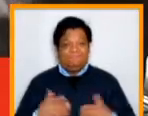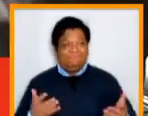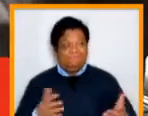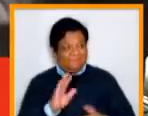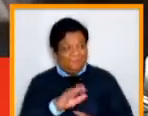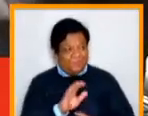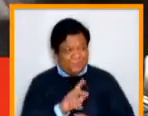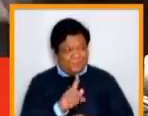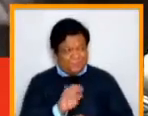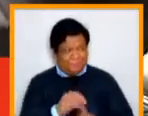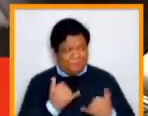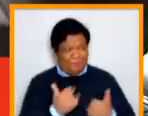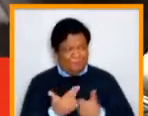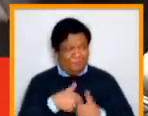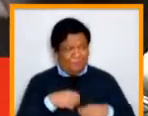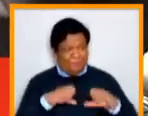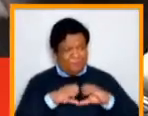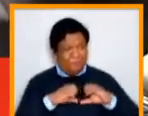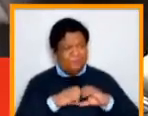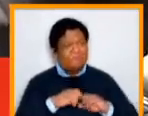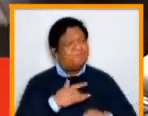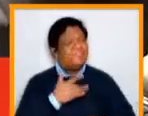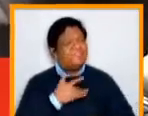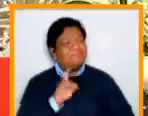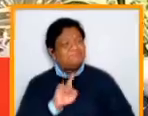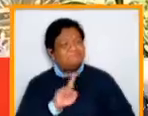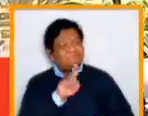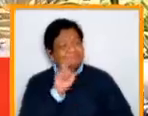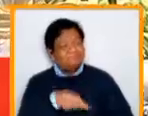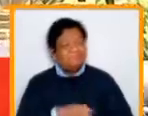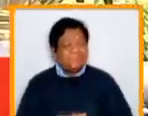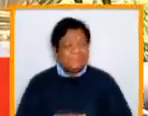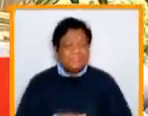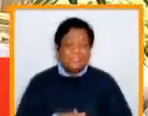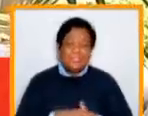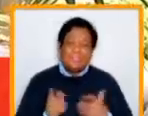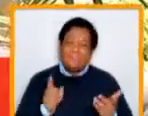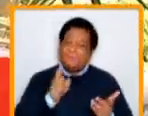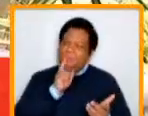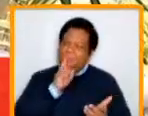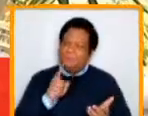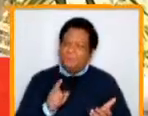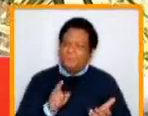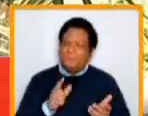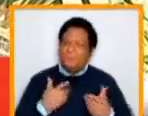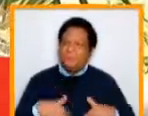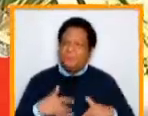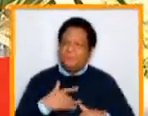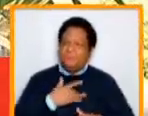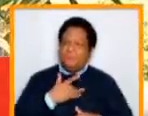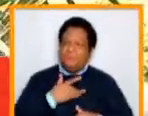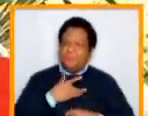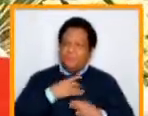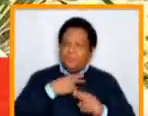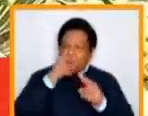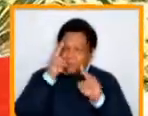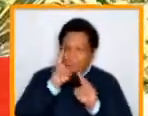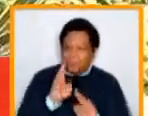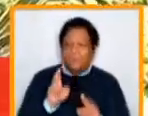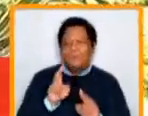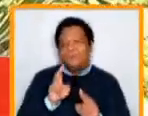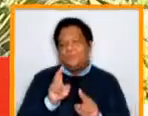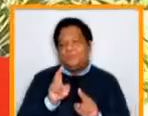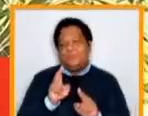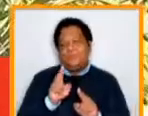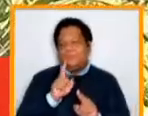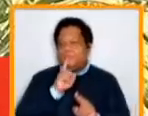Kapuso ka na. How do you feel? Nelson, it's such an honor and surreal actually. It's